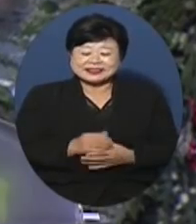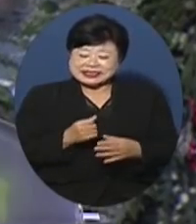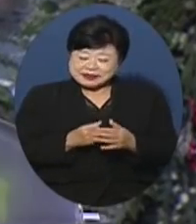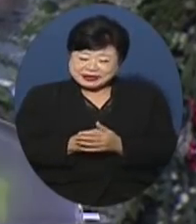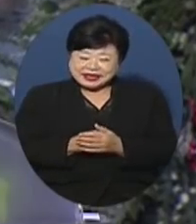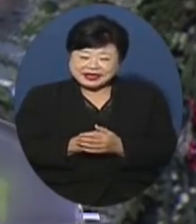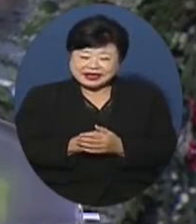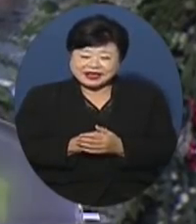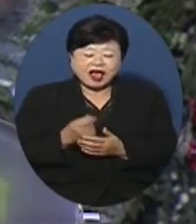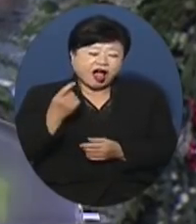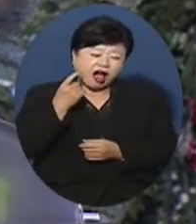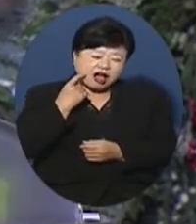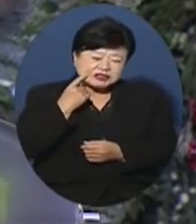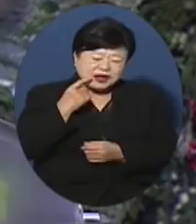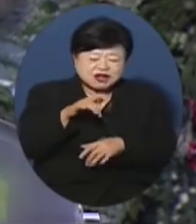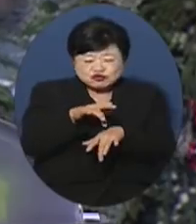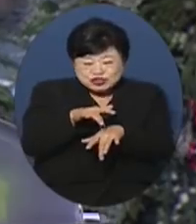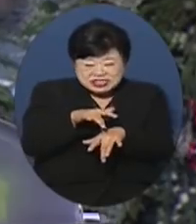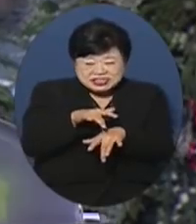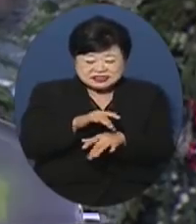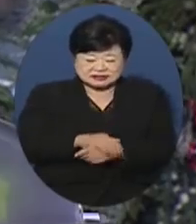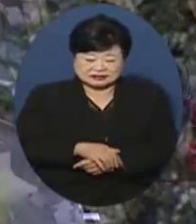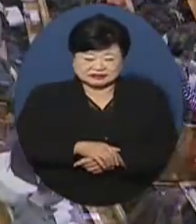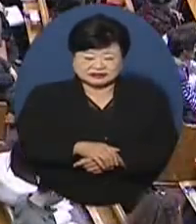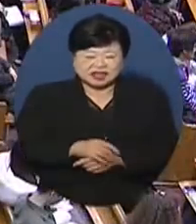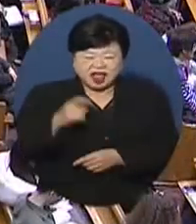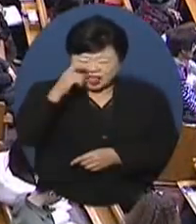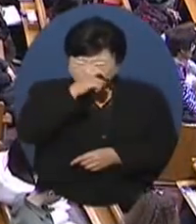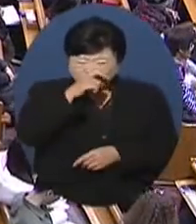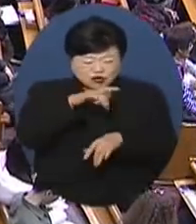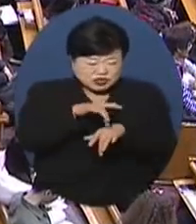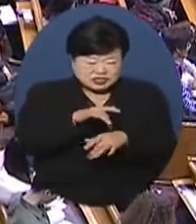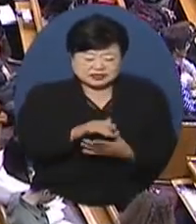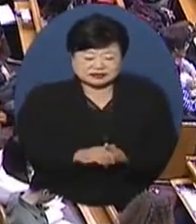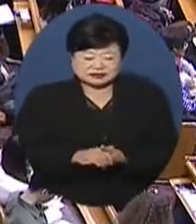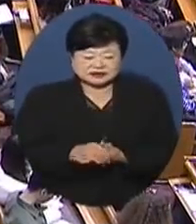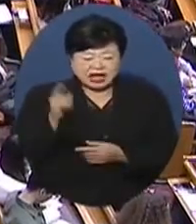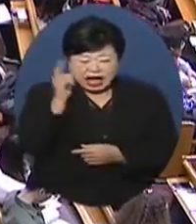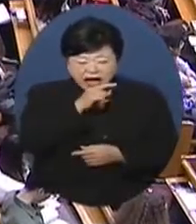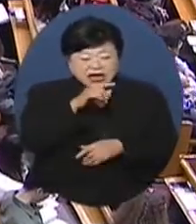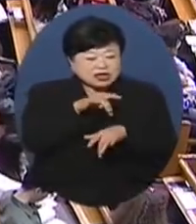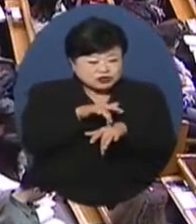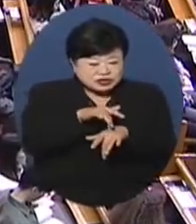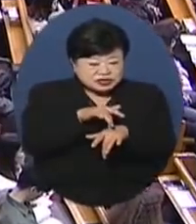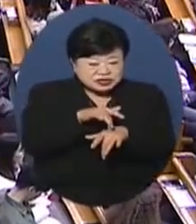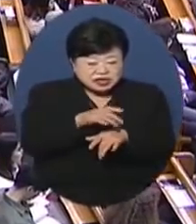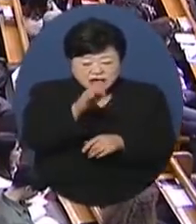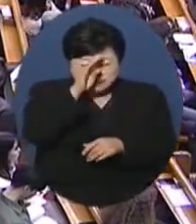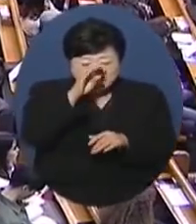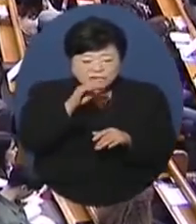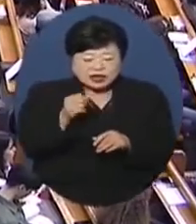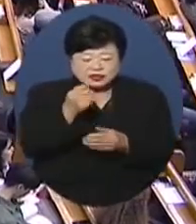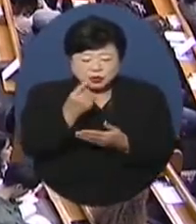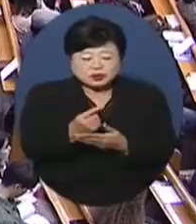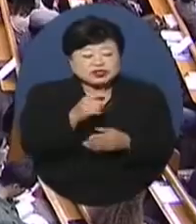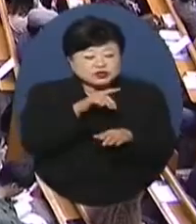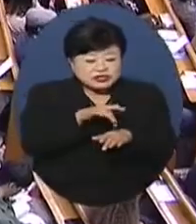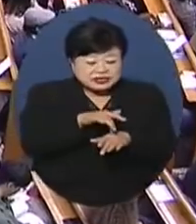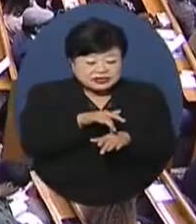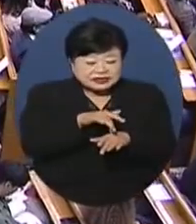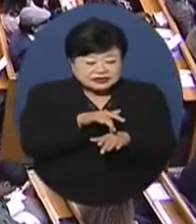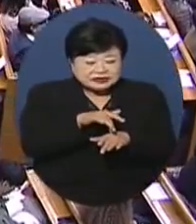그러므로 거짓말하는 귀신, 더러운 귀신, 악한 귀신, 병을 가져오는 귀신 등